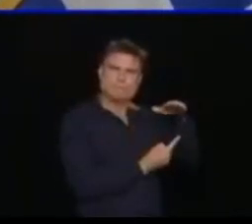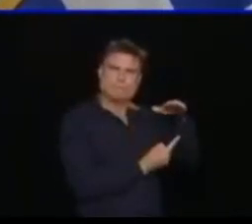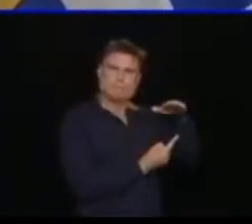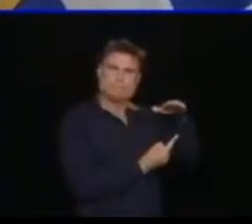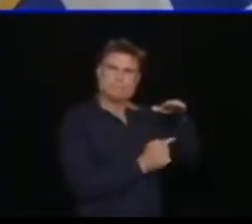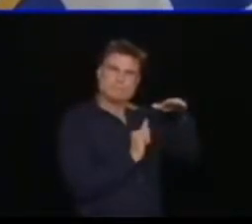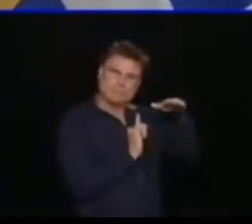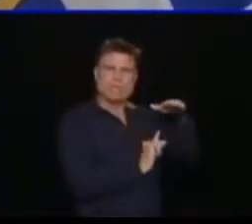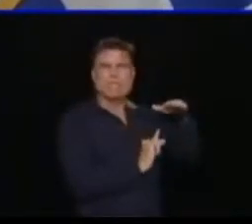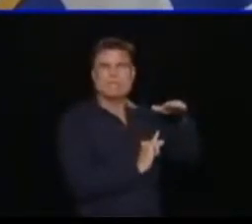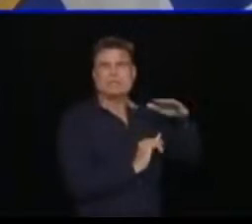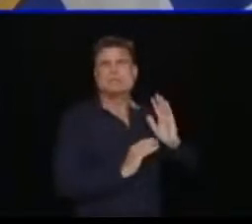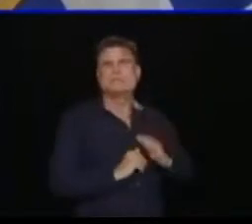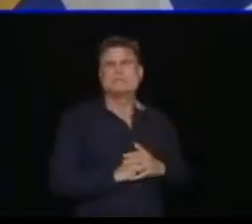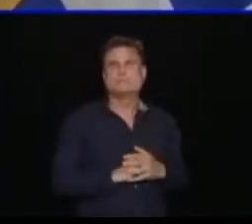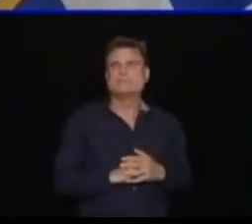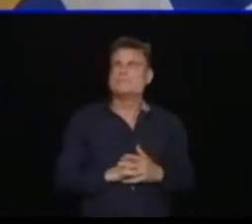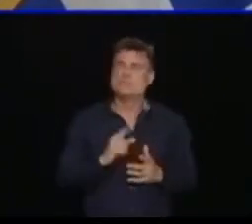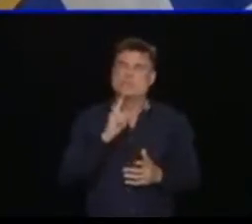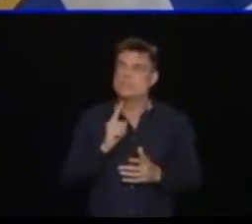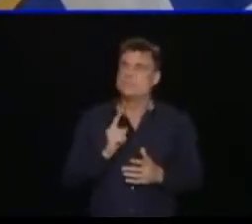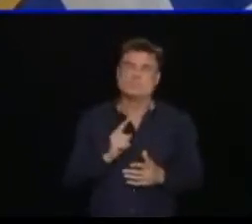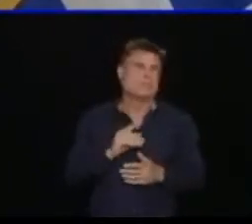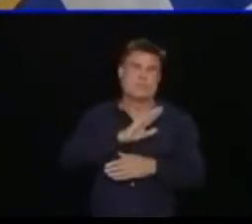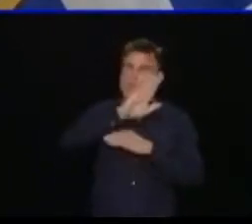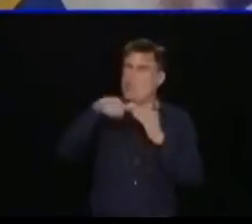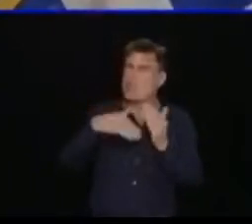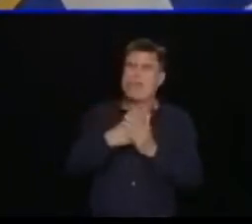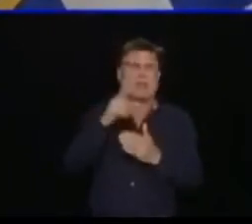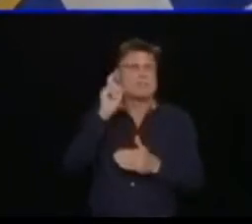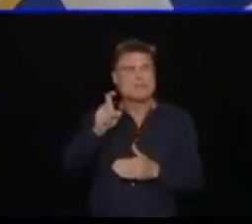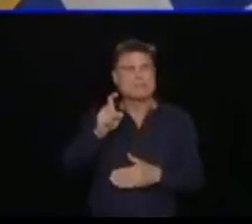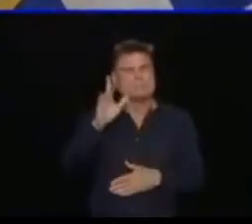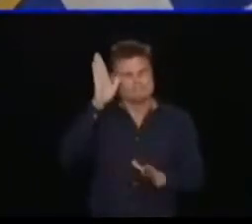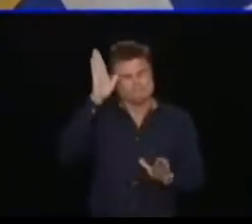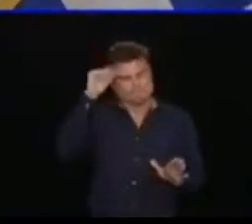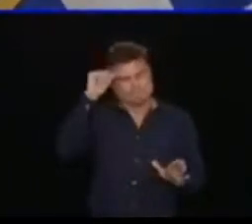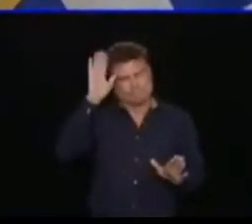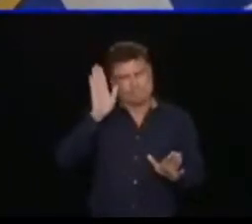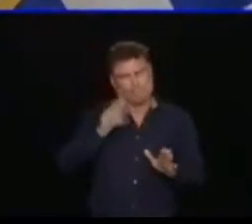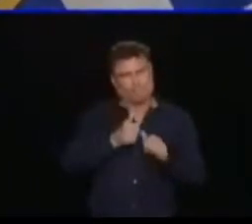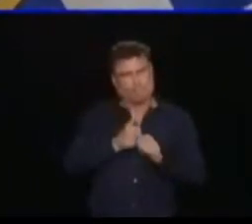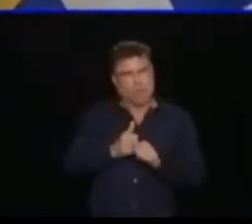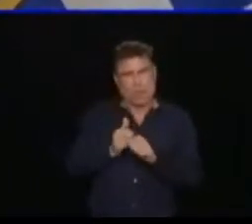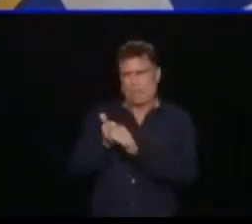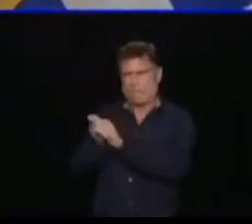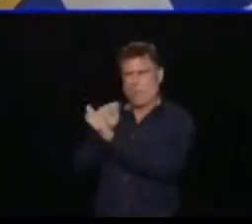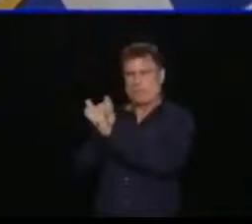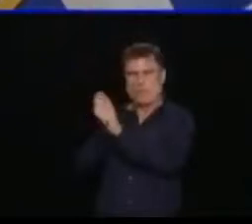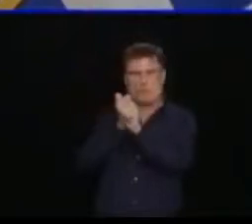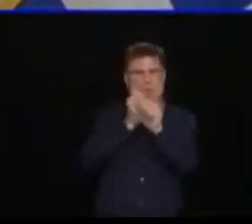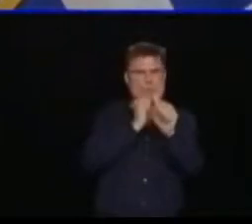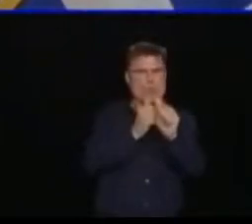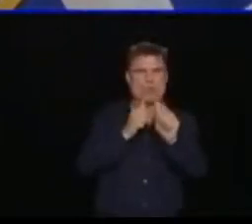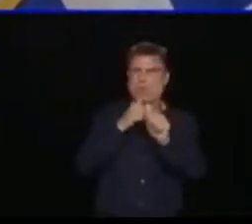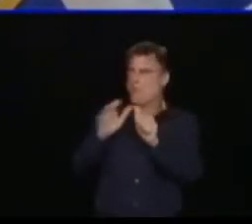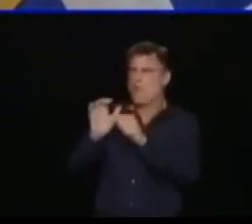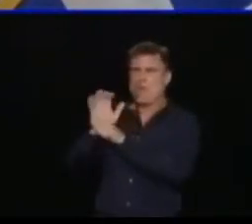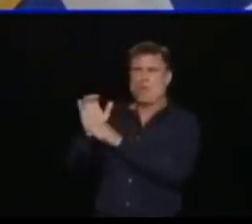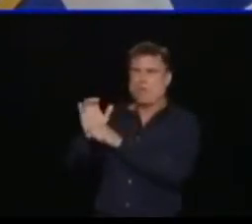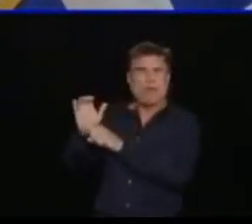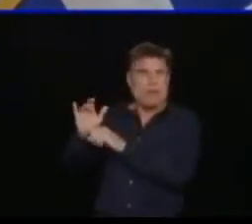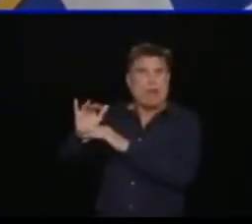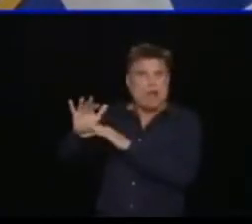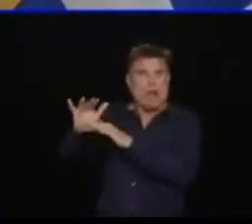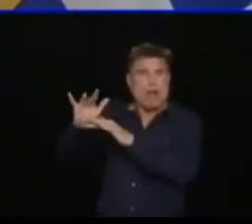播。你不要再去到其他的一个聚会去了，再去参加其他的趴队能够再把这个